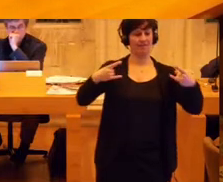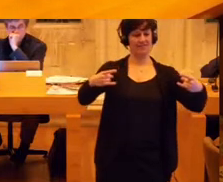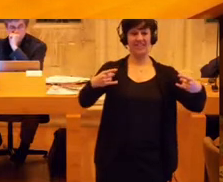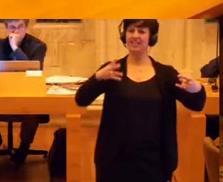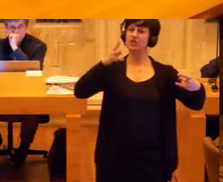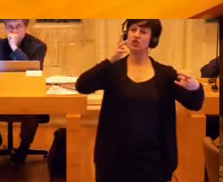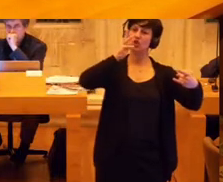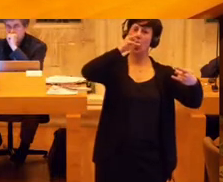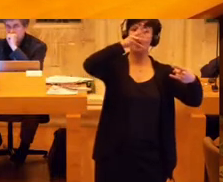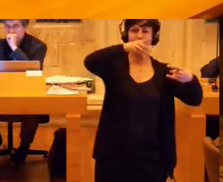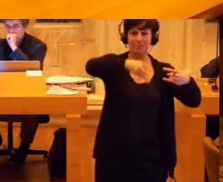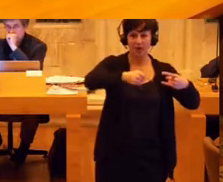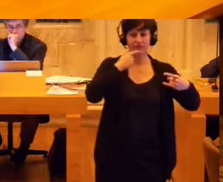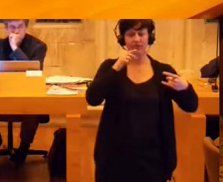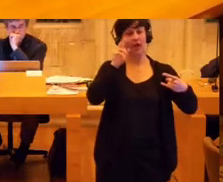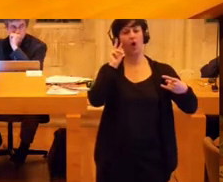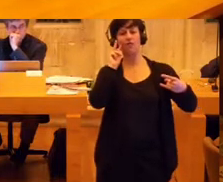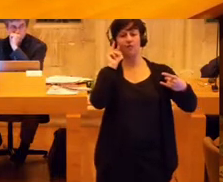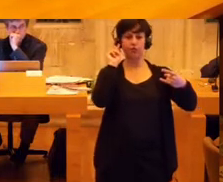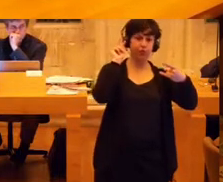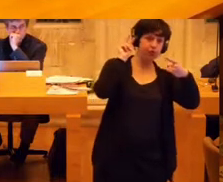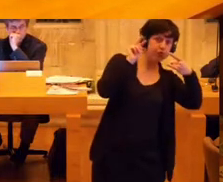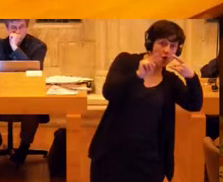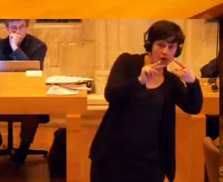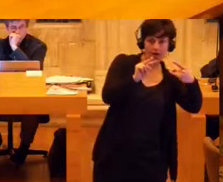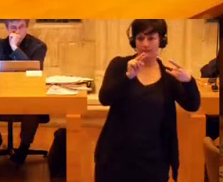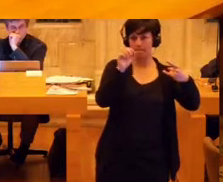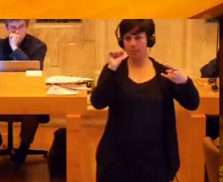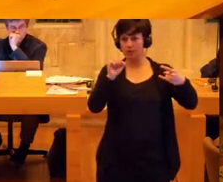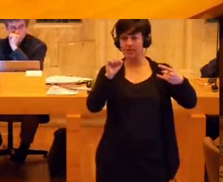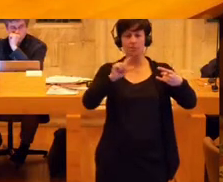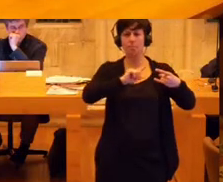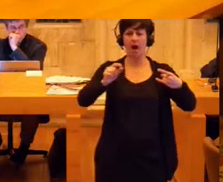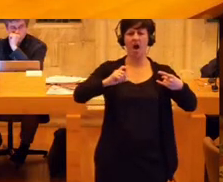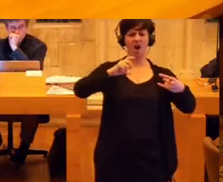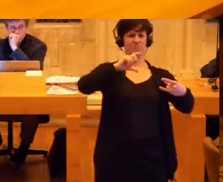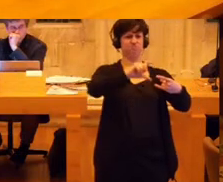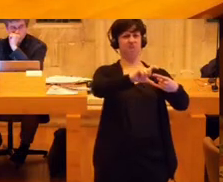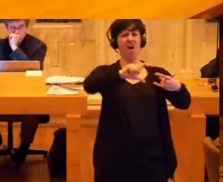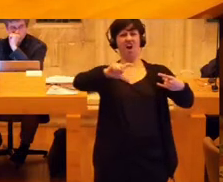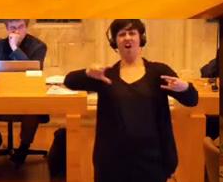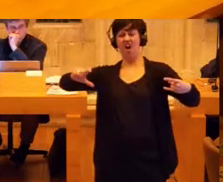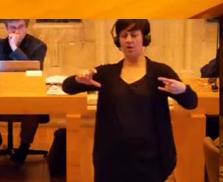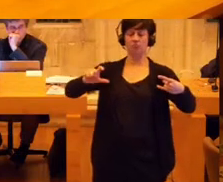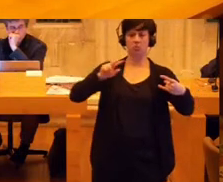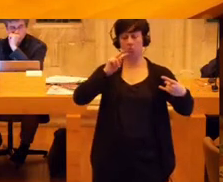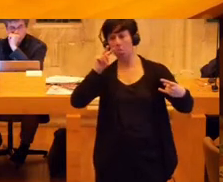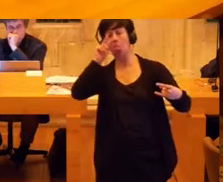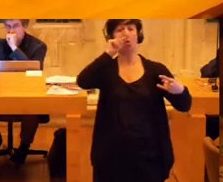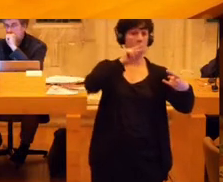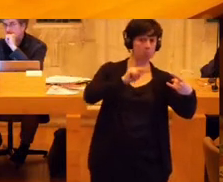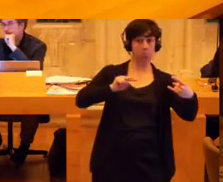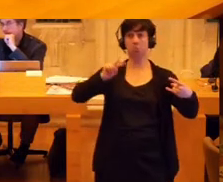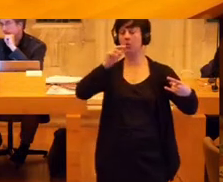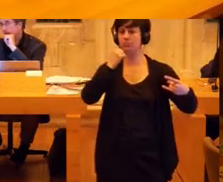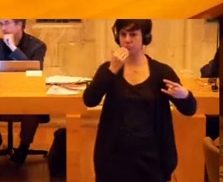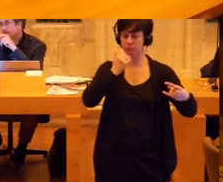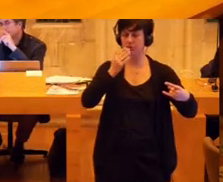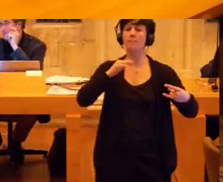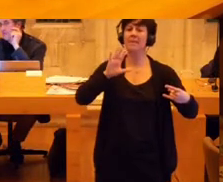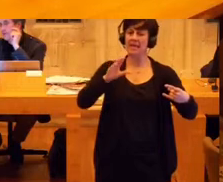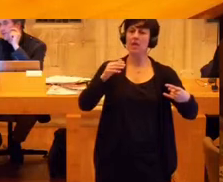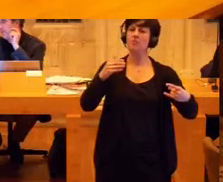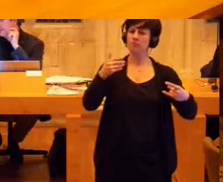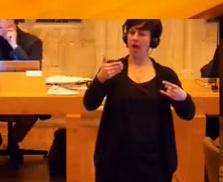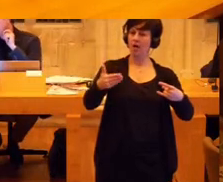dans lesquelles on voit à l'intérieur depuis l'extérieur et réciproquement, tout en permettant néanmoins d'avoir